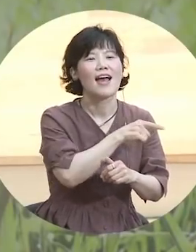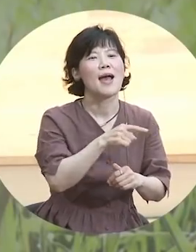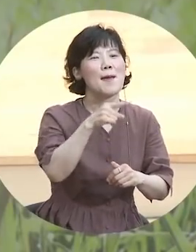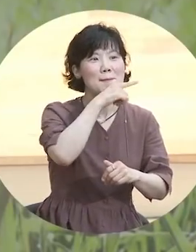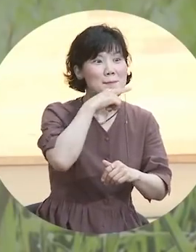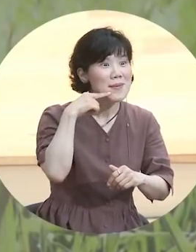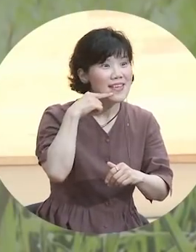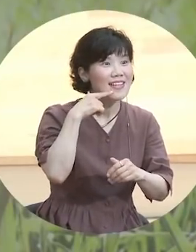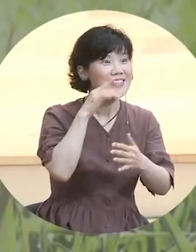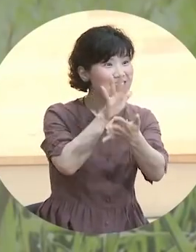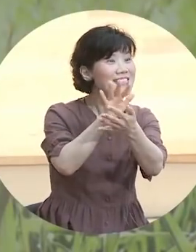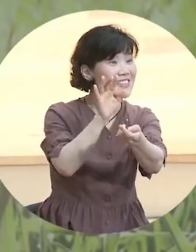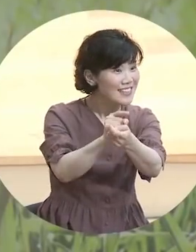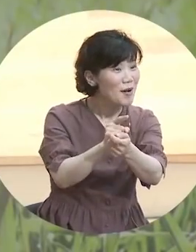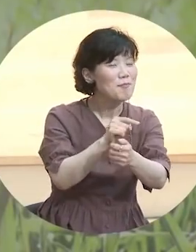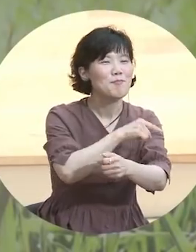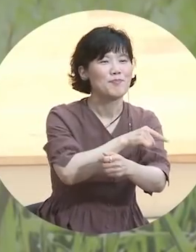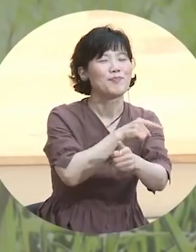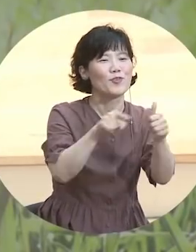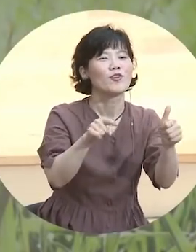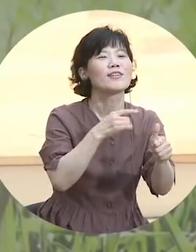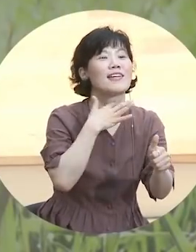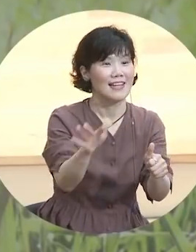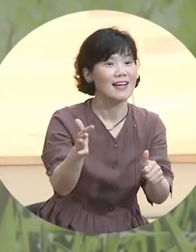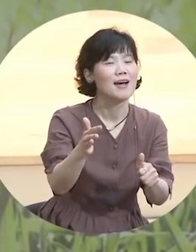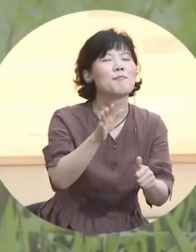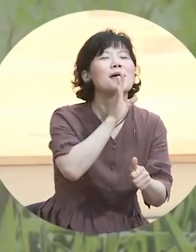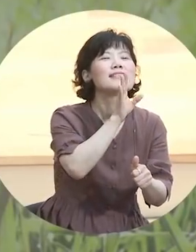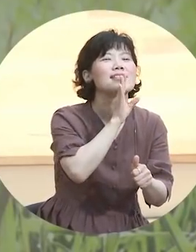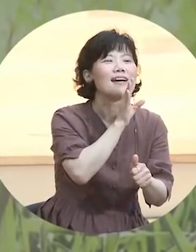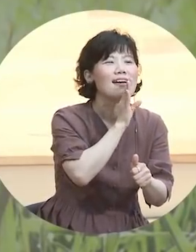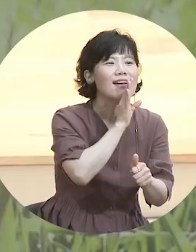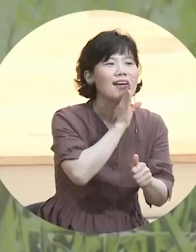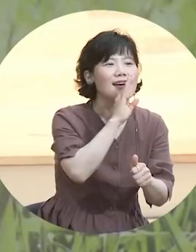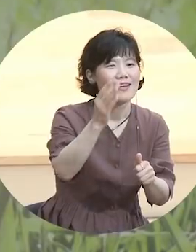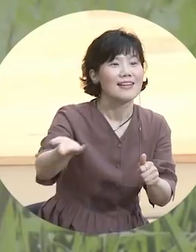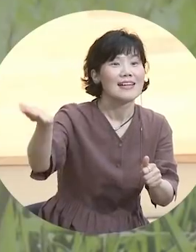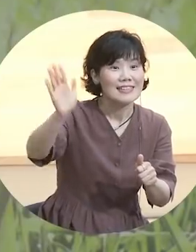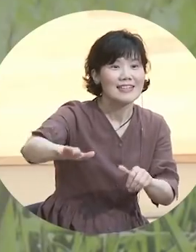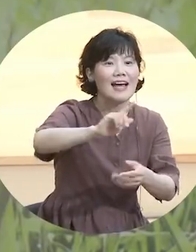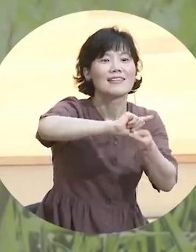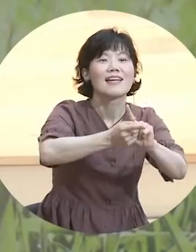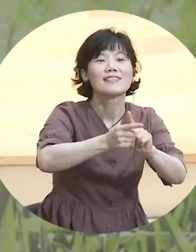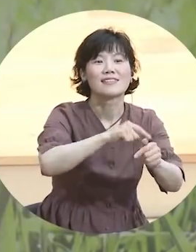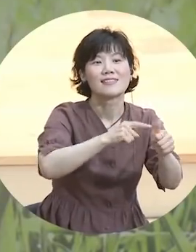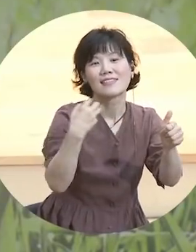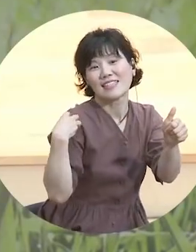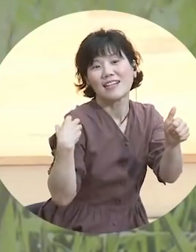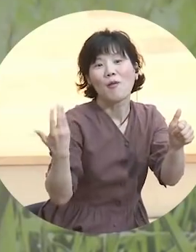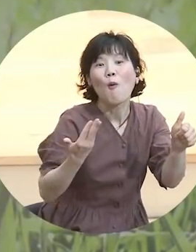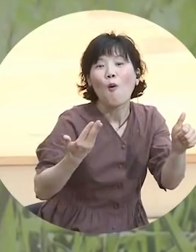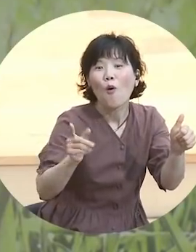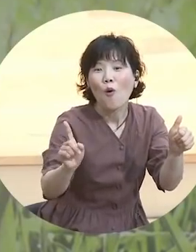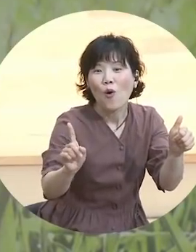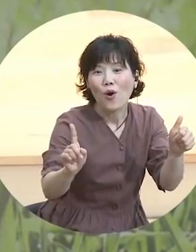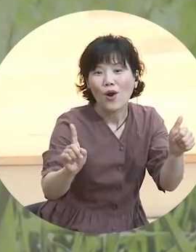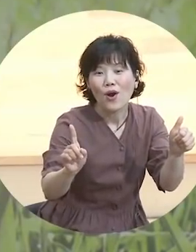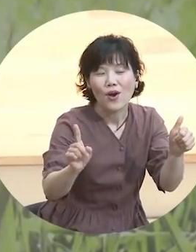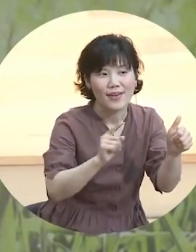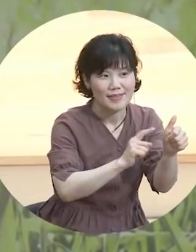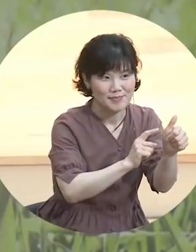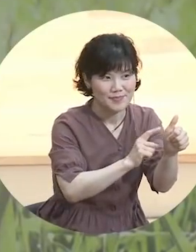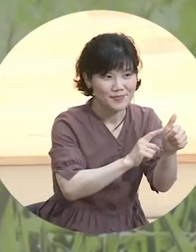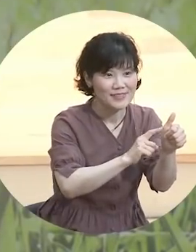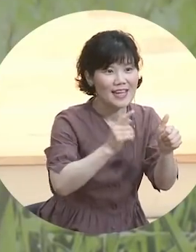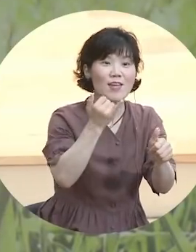학살에 또 살해에 직접적으로 죽이지는 않았거든요. 그렇게 얘기하는 거예요. 대신에 한 게 있어. 이 사람이 뭘 했냐? 그